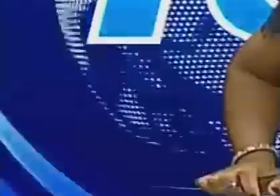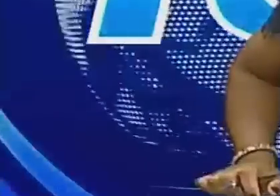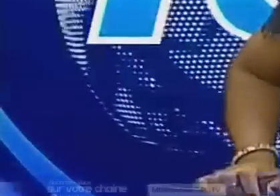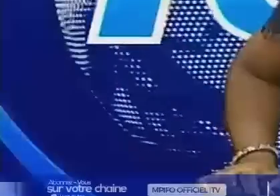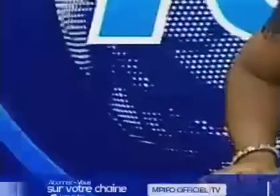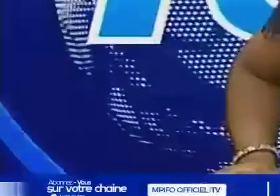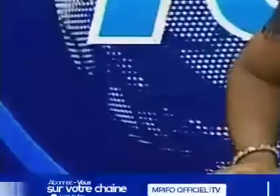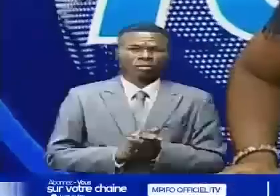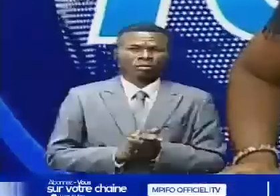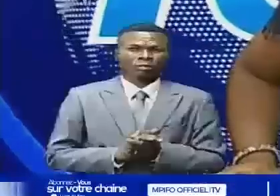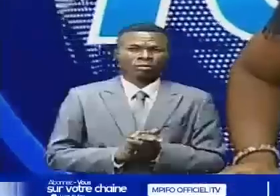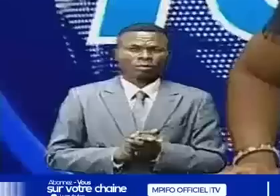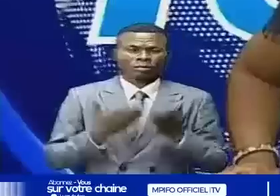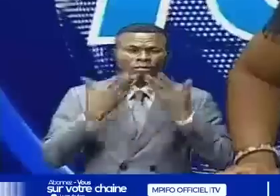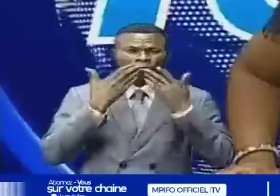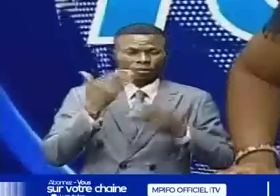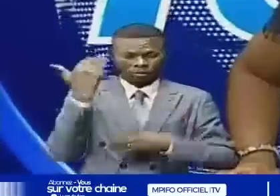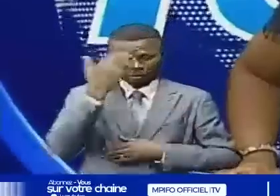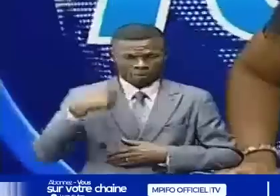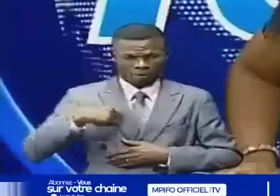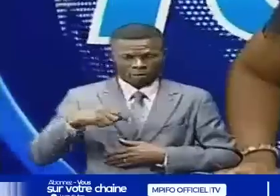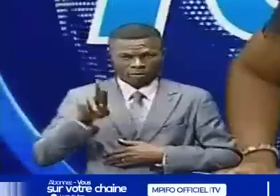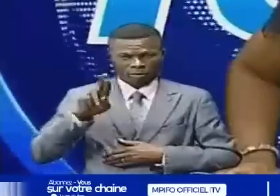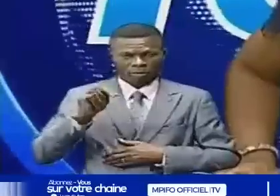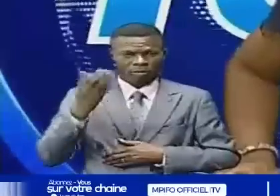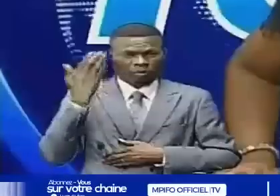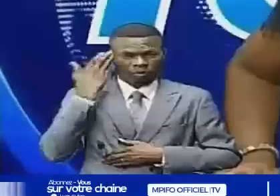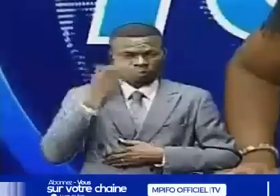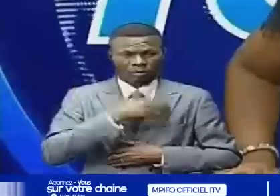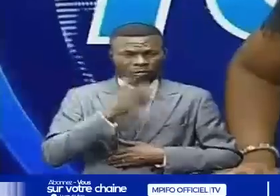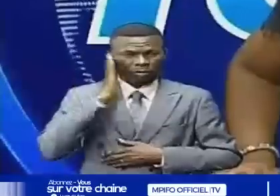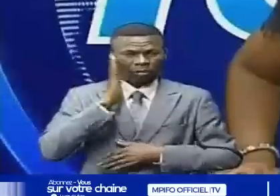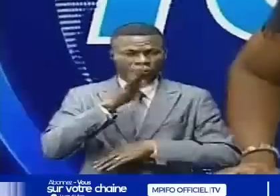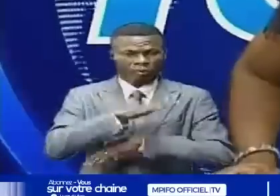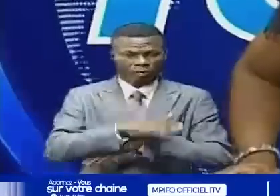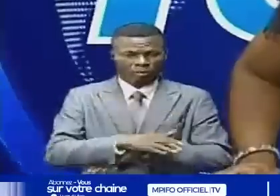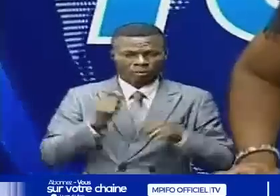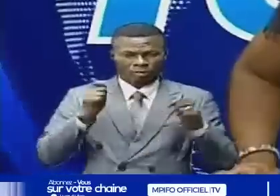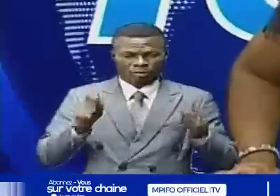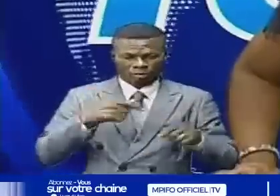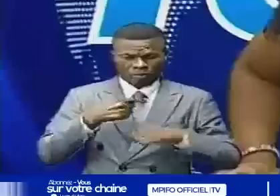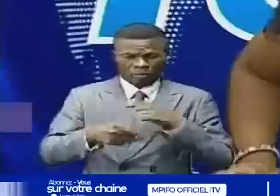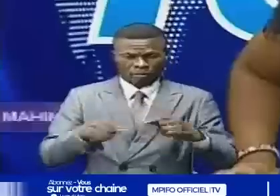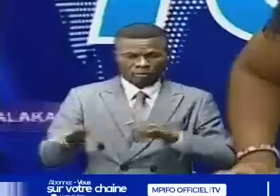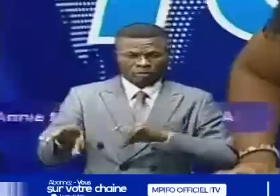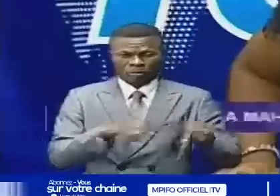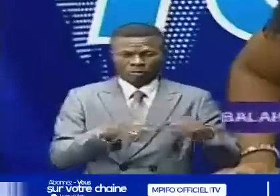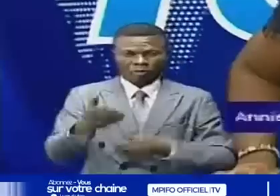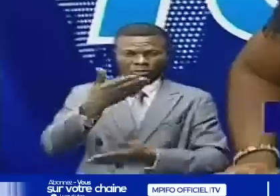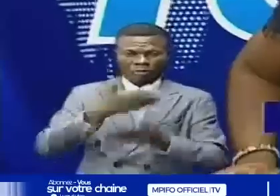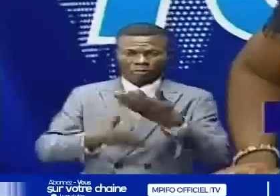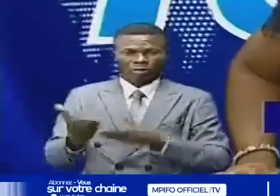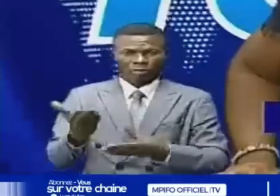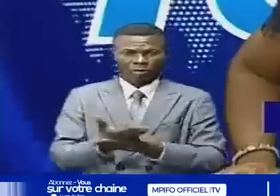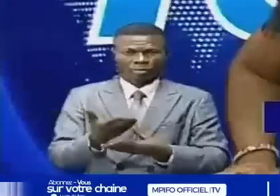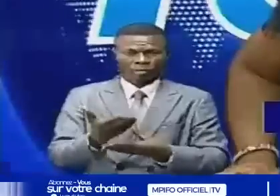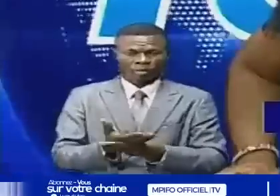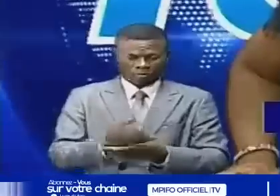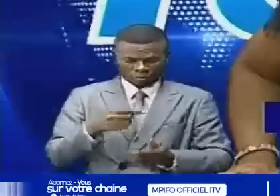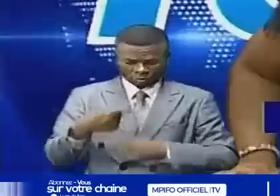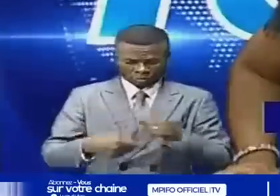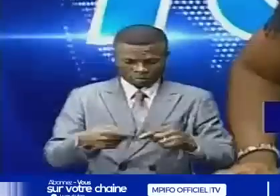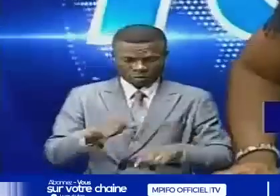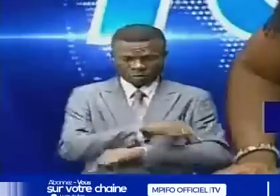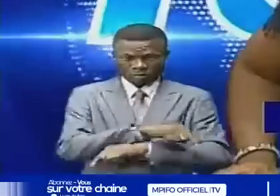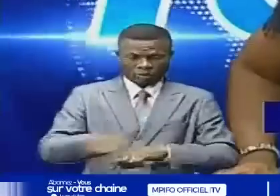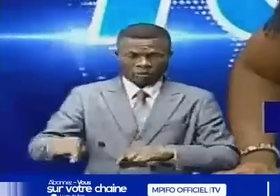joindre sur la nationale. Mesdames et messieurs, bonsoir et bienvenue dans ce journal qui s'ouvre par cette cérémonie des remises reprises qui s'est déroulée